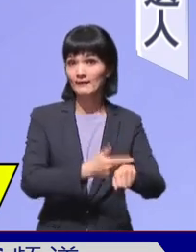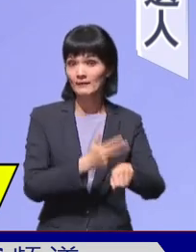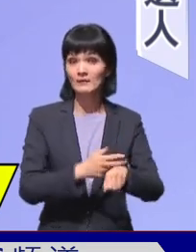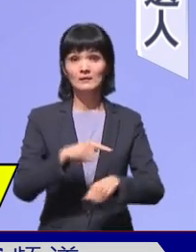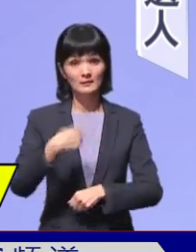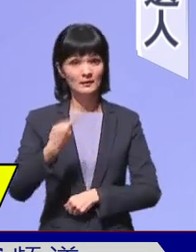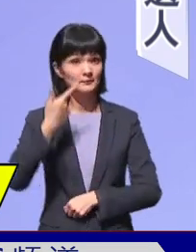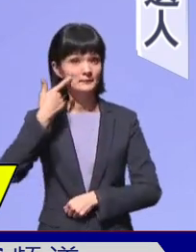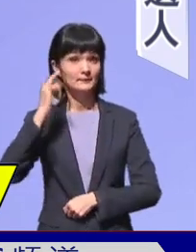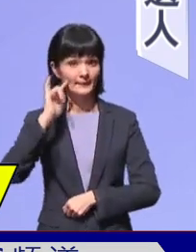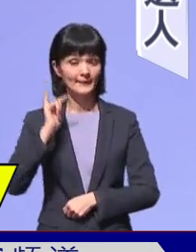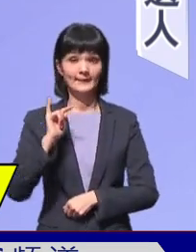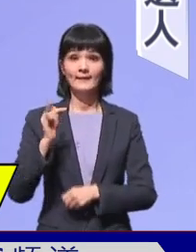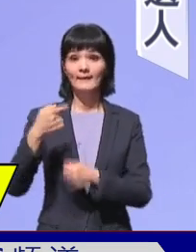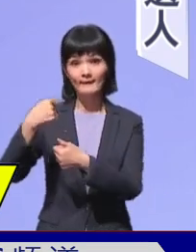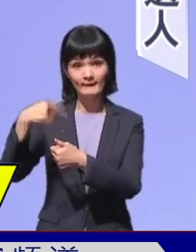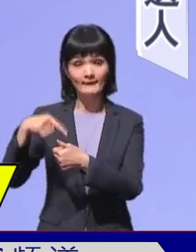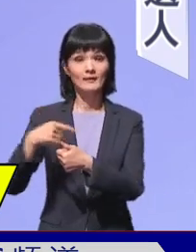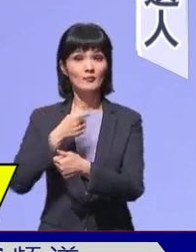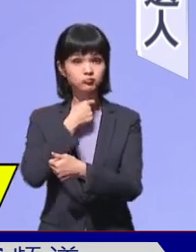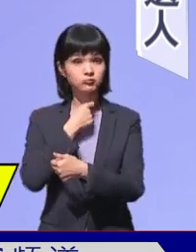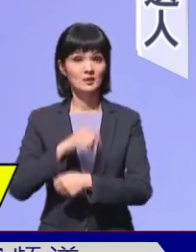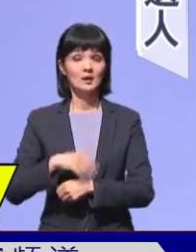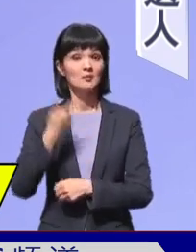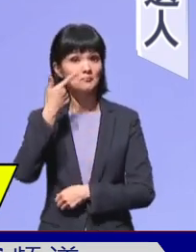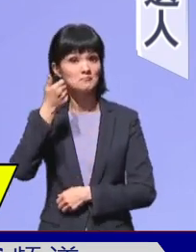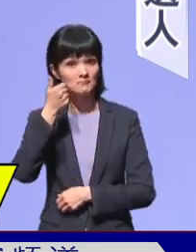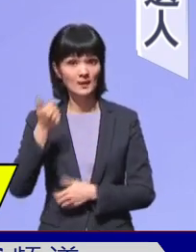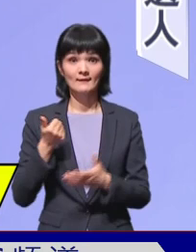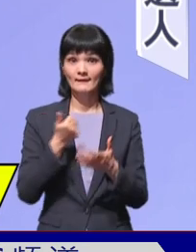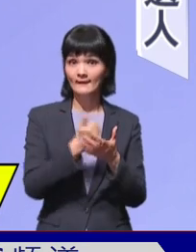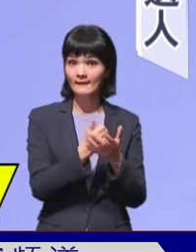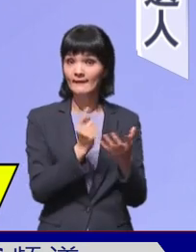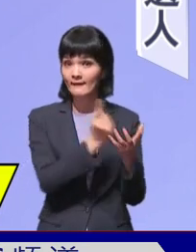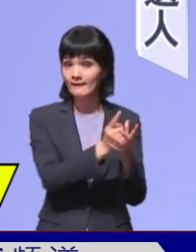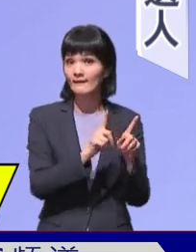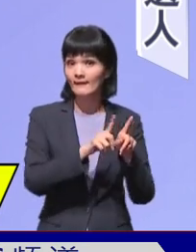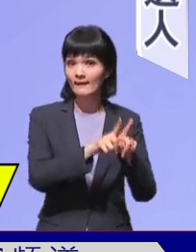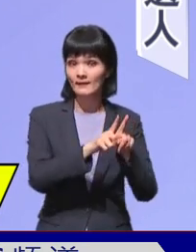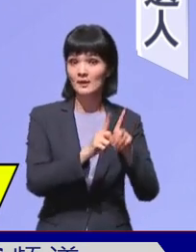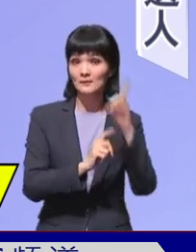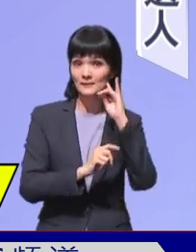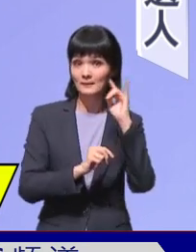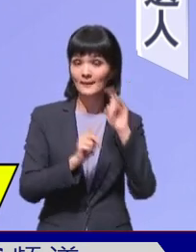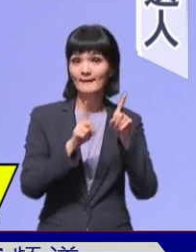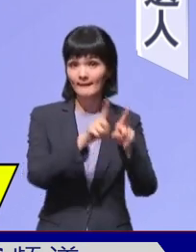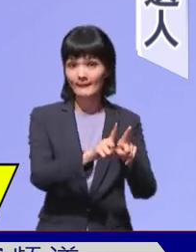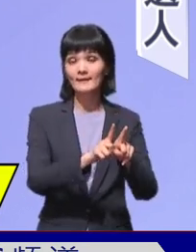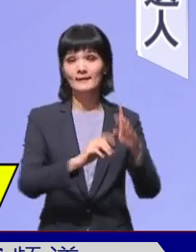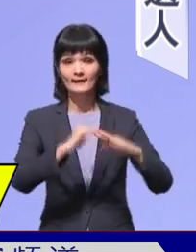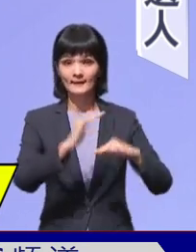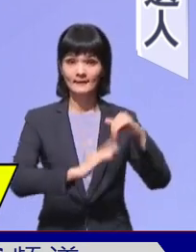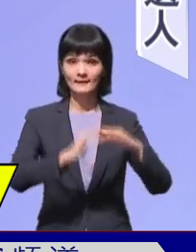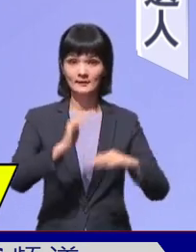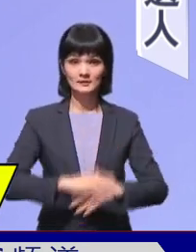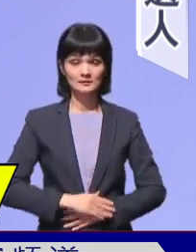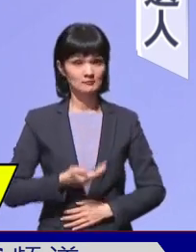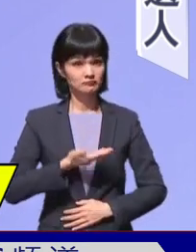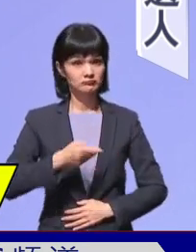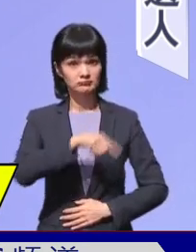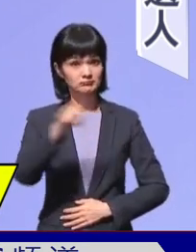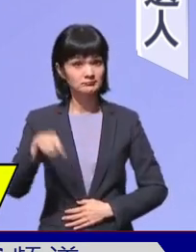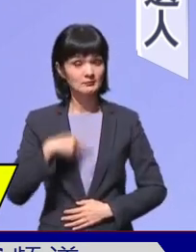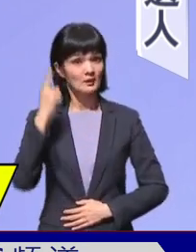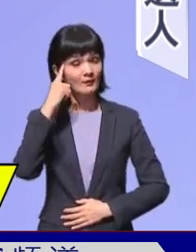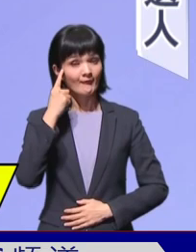爸爸妈妈的亲子教育，爸爸也要进到生产线里面来，来帮忙妈妈，那这样大家都比较好，